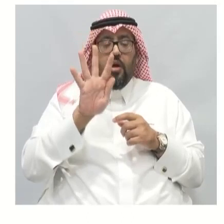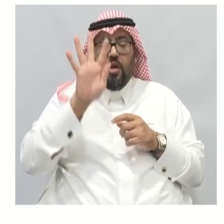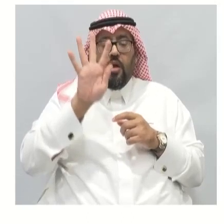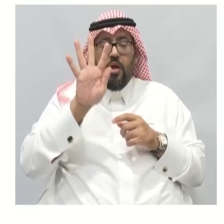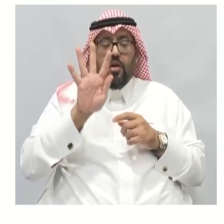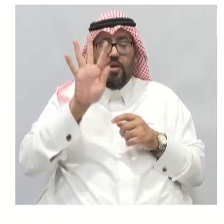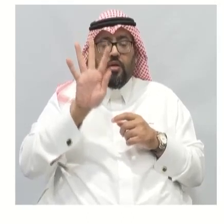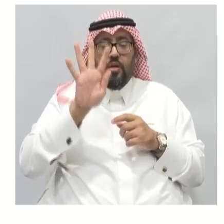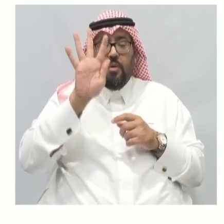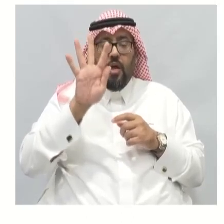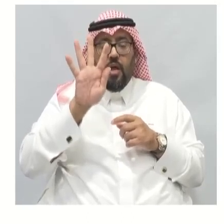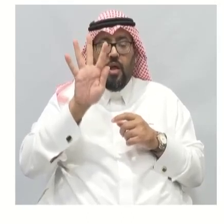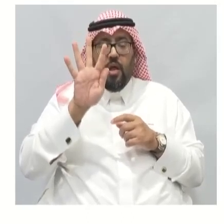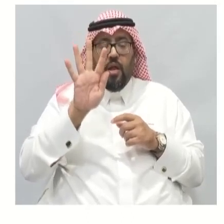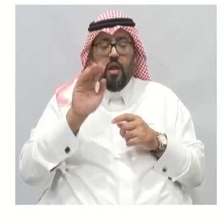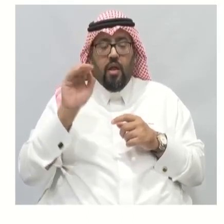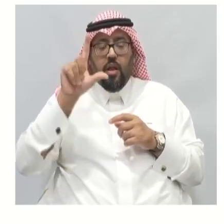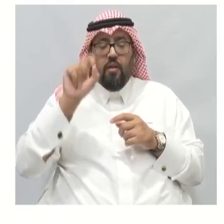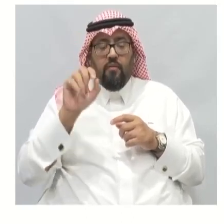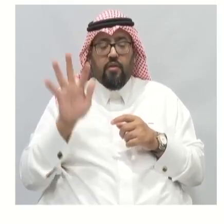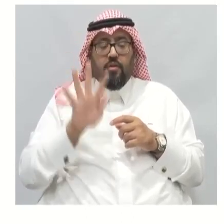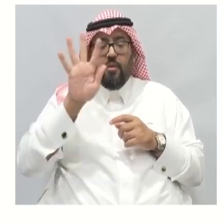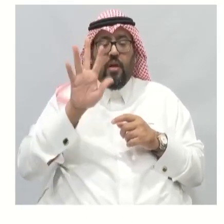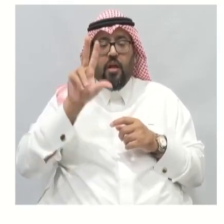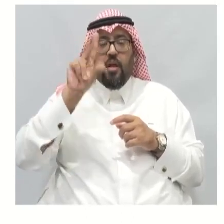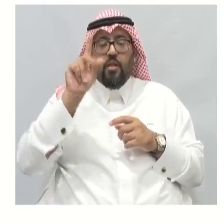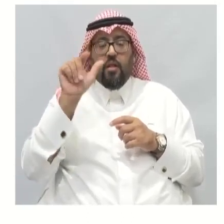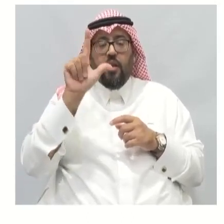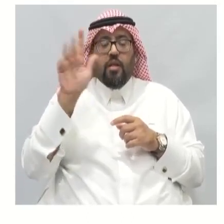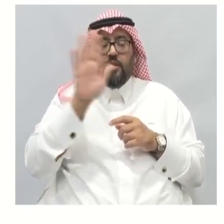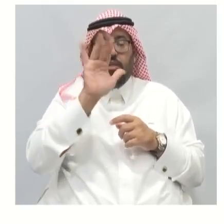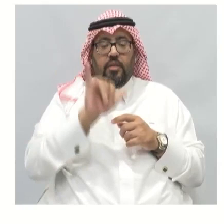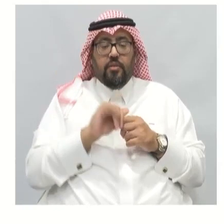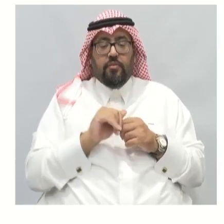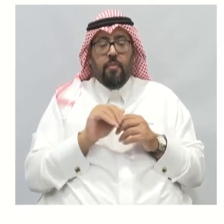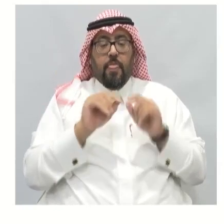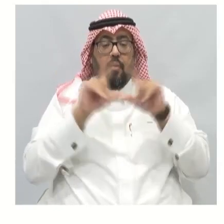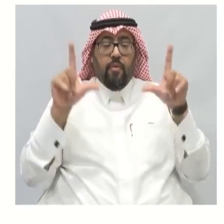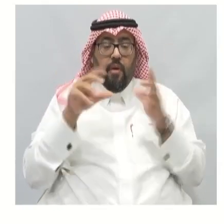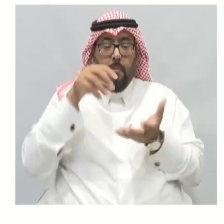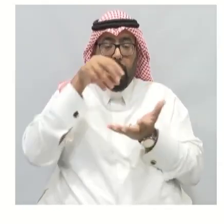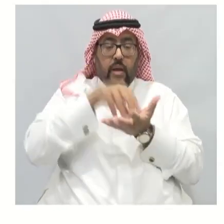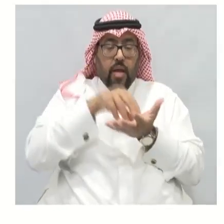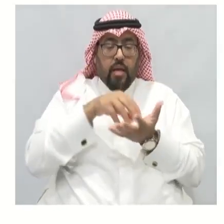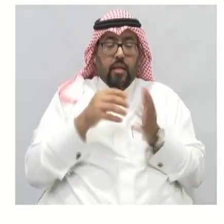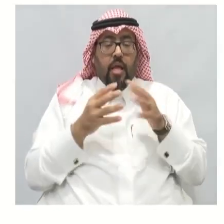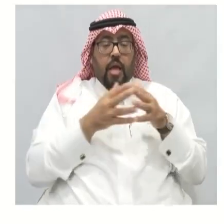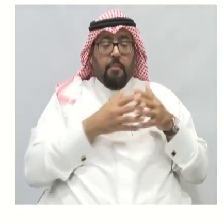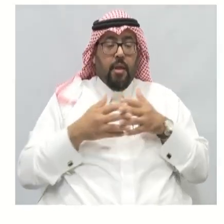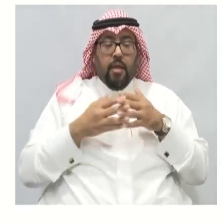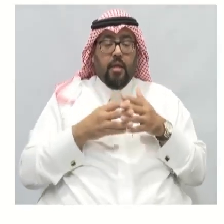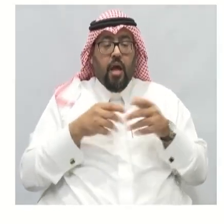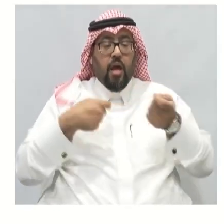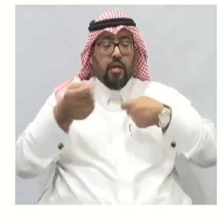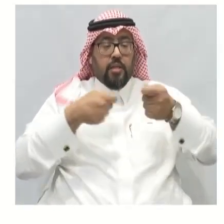شمال عفوا حلف شمال الاطلسي وضح مكانه الولايات المتحده الامريكيه